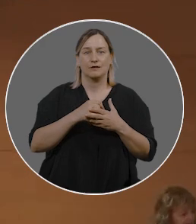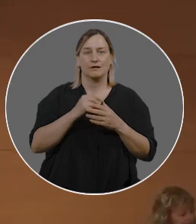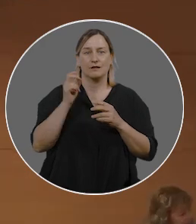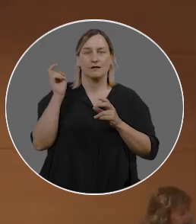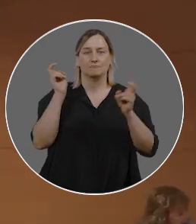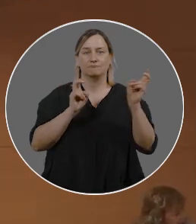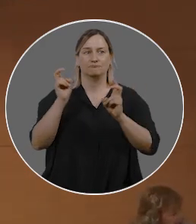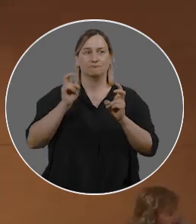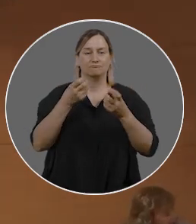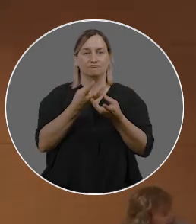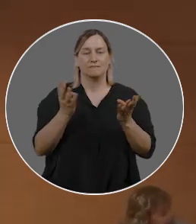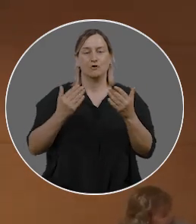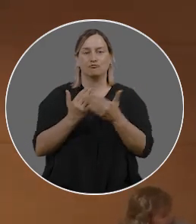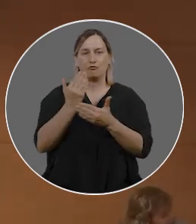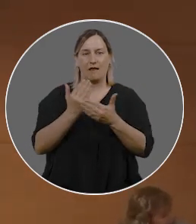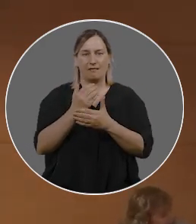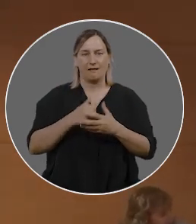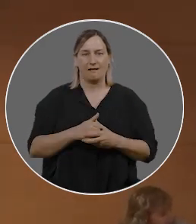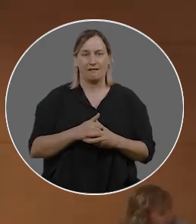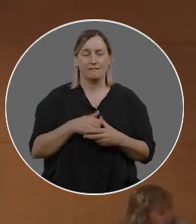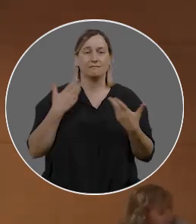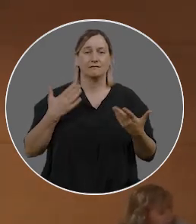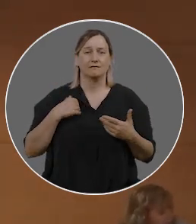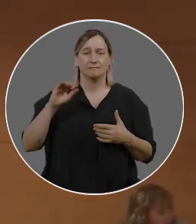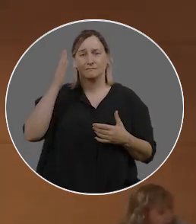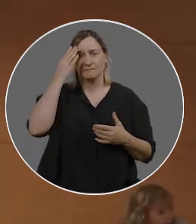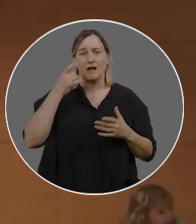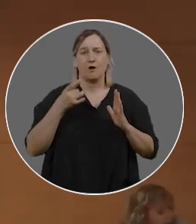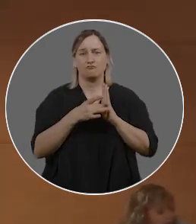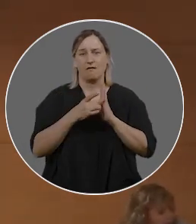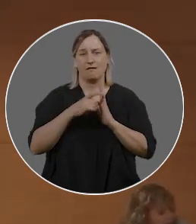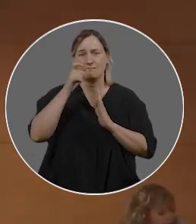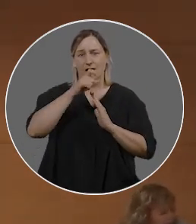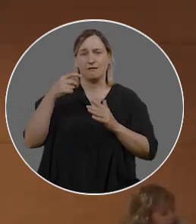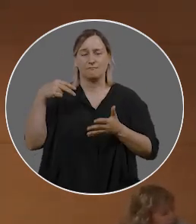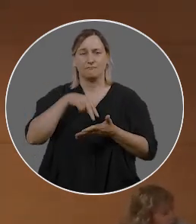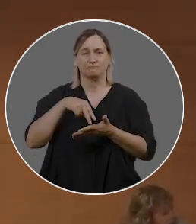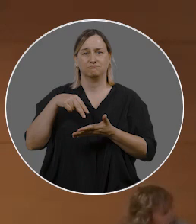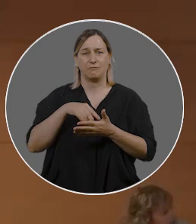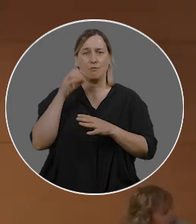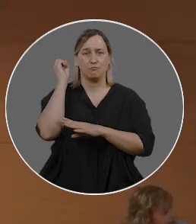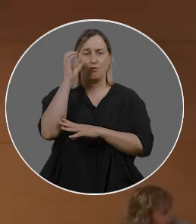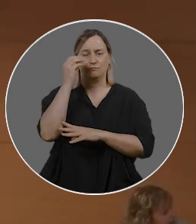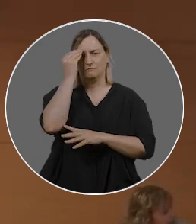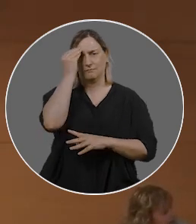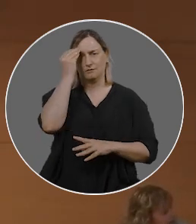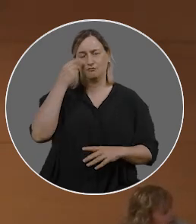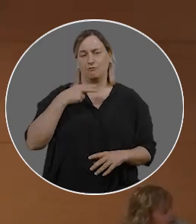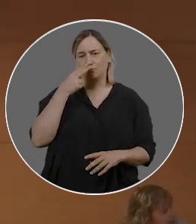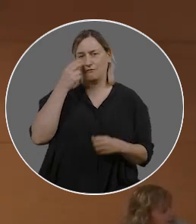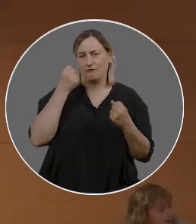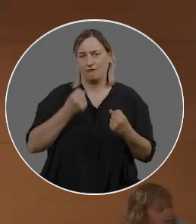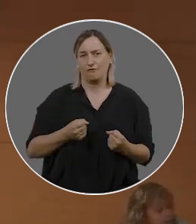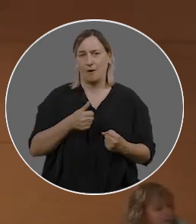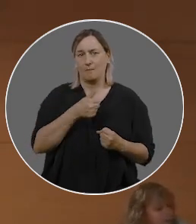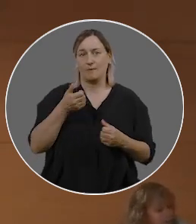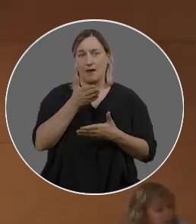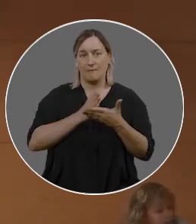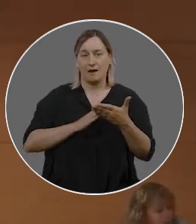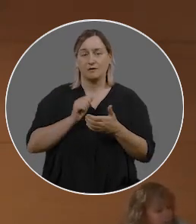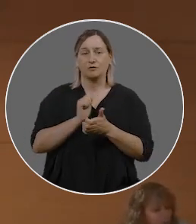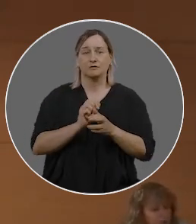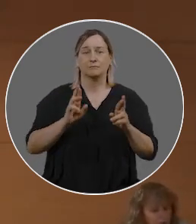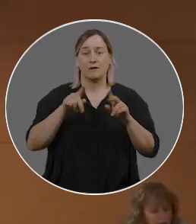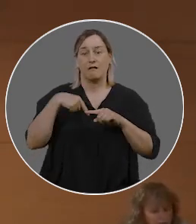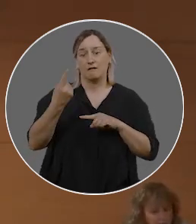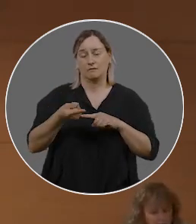en aquesta jornada. I sobretot en la qualitat dels ponents que tenim. Ha estat molt interessant aquesta primera part i espero que de